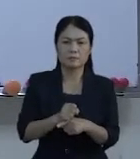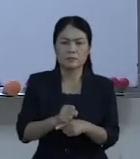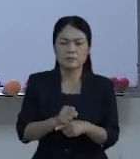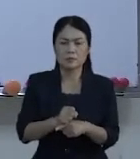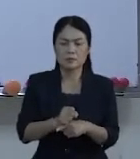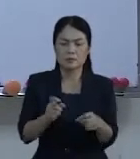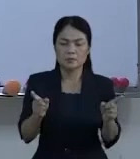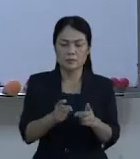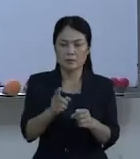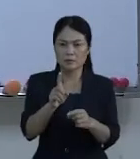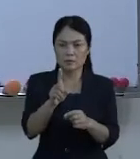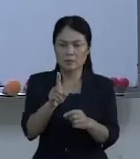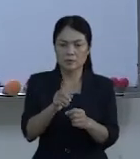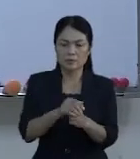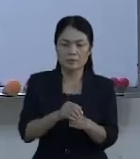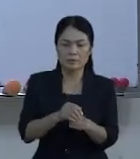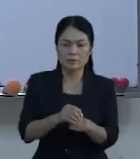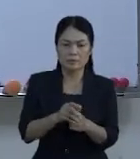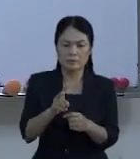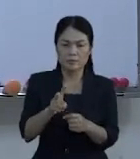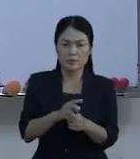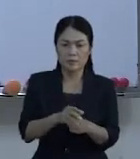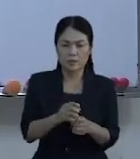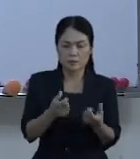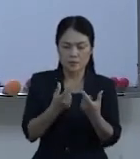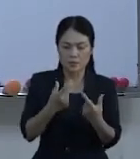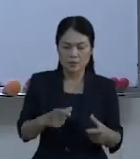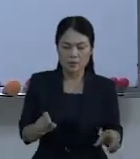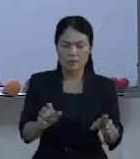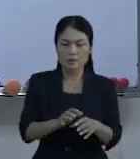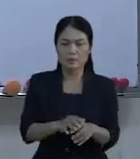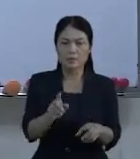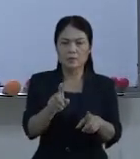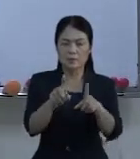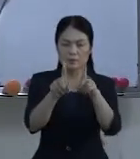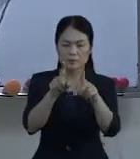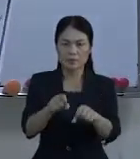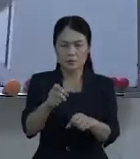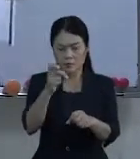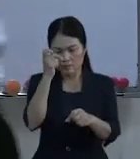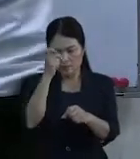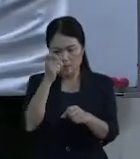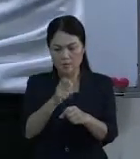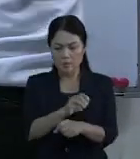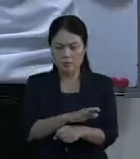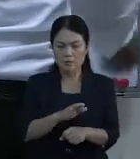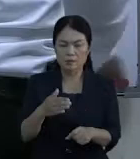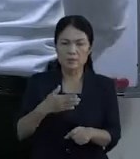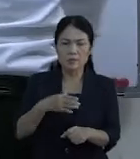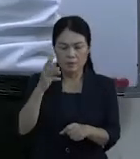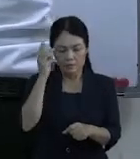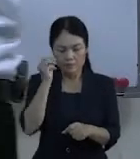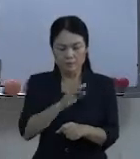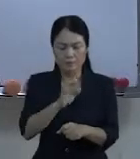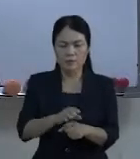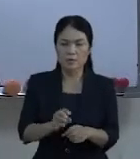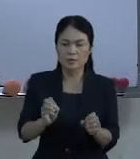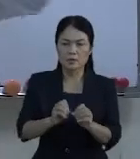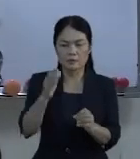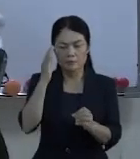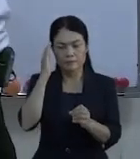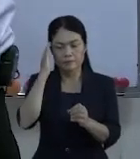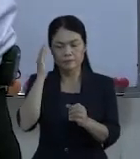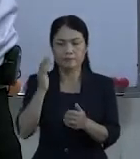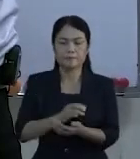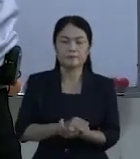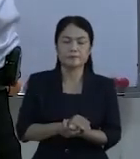tụi muối tụi pi ở con ta sẽ là con nát con sạ kịch mới được cuộc kịch thật con nằm che